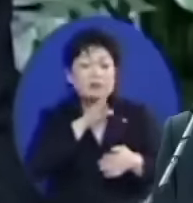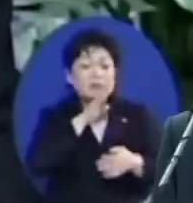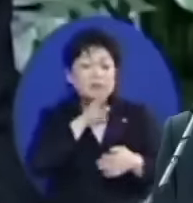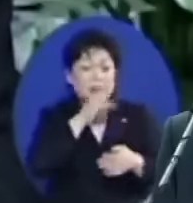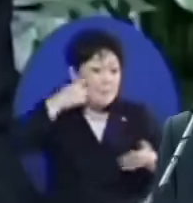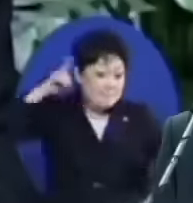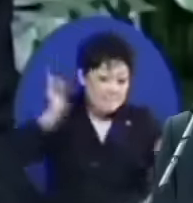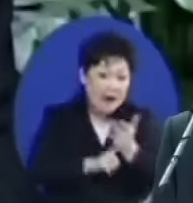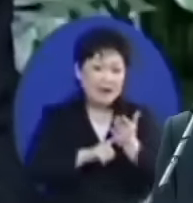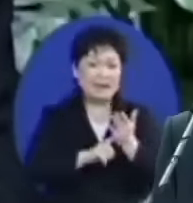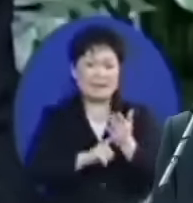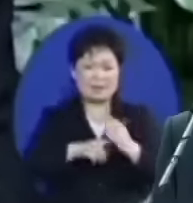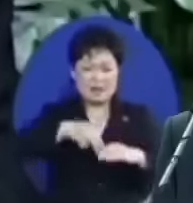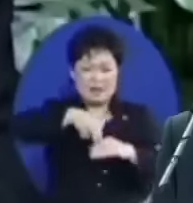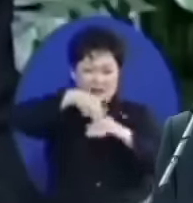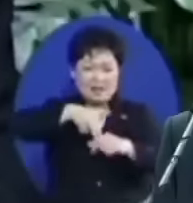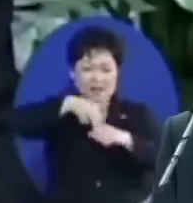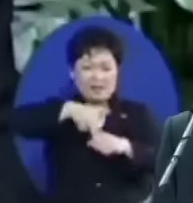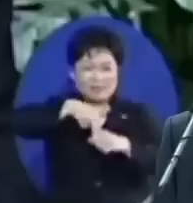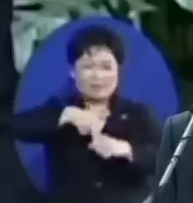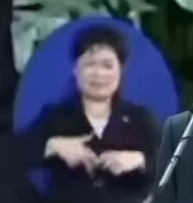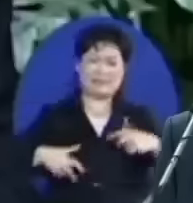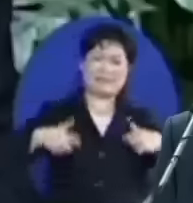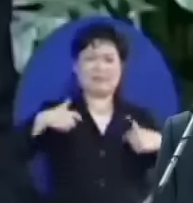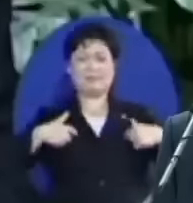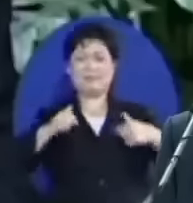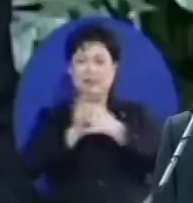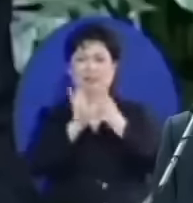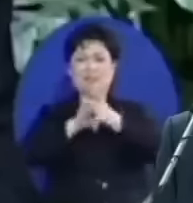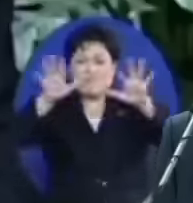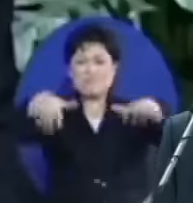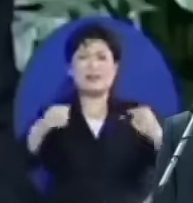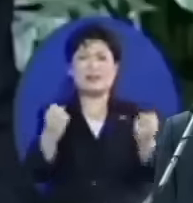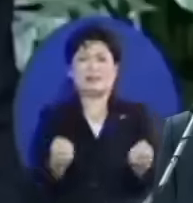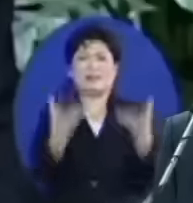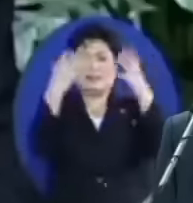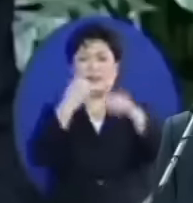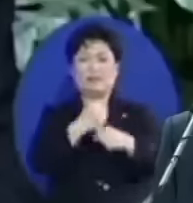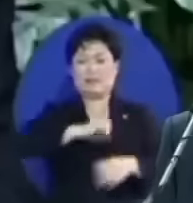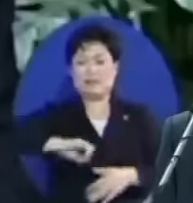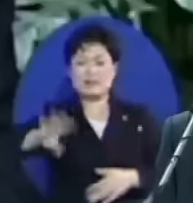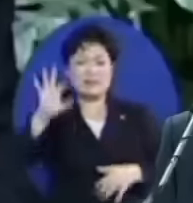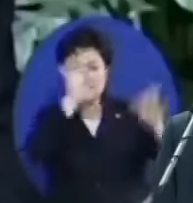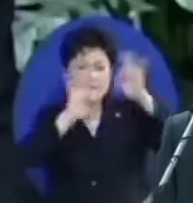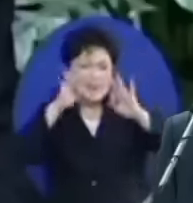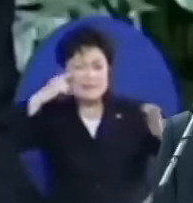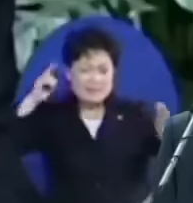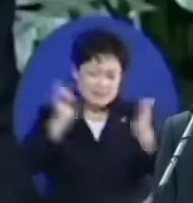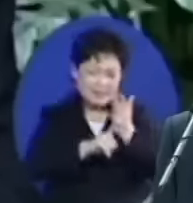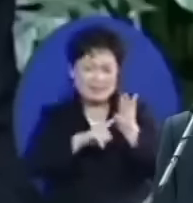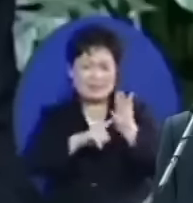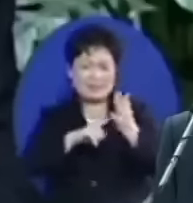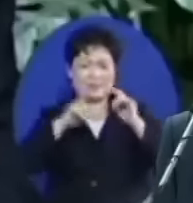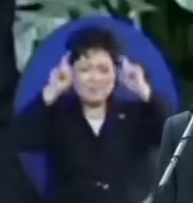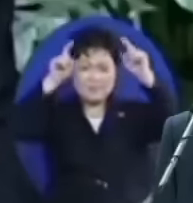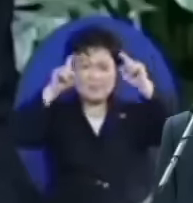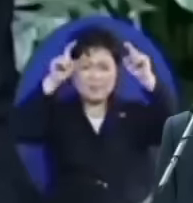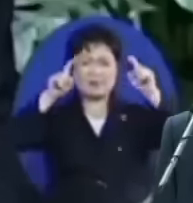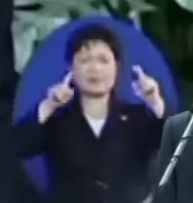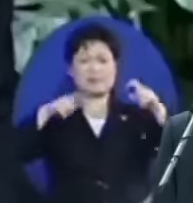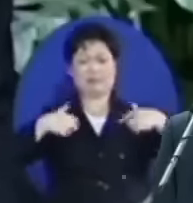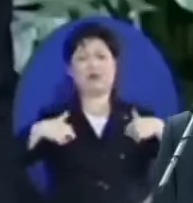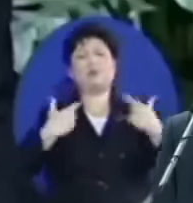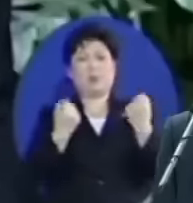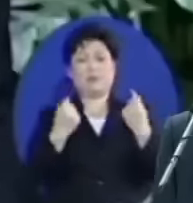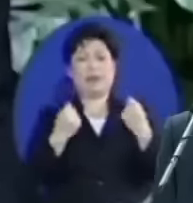걸치고 기뻐 돌아와서 친구들을 불러 모아 잔치를 베풀고 잃었던 양을 찾았다고 즐거워한다는 것입니다. 바로 우리